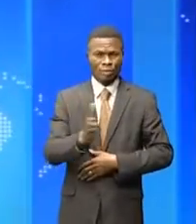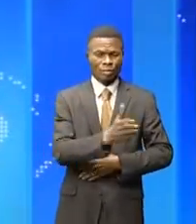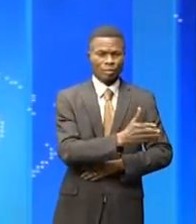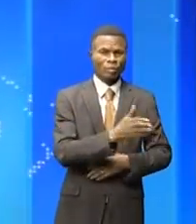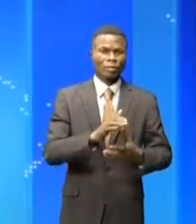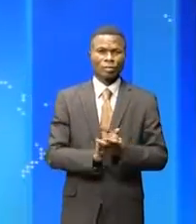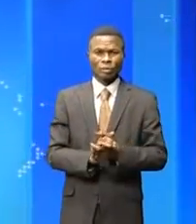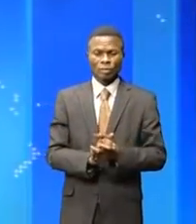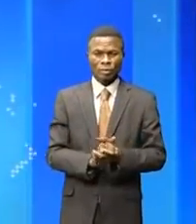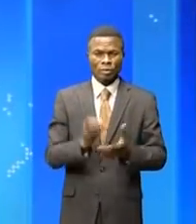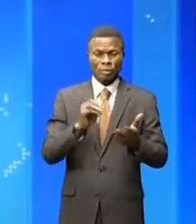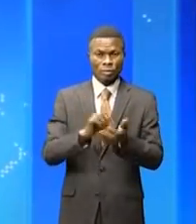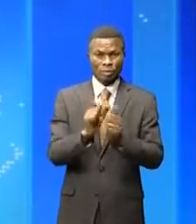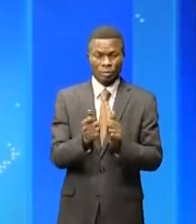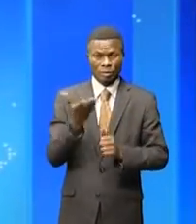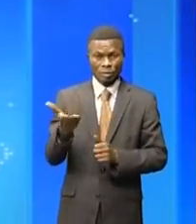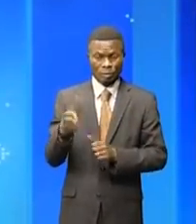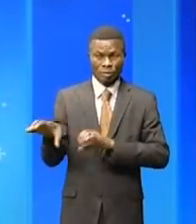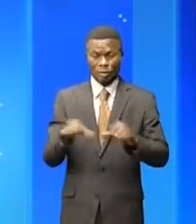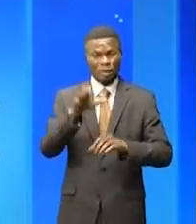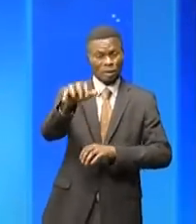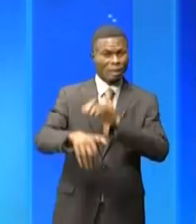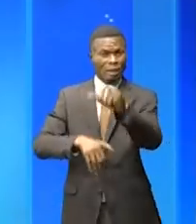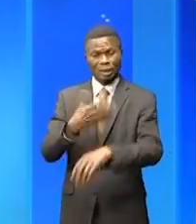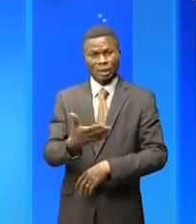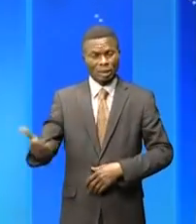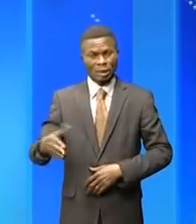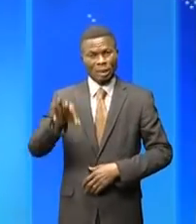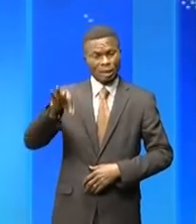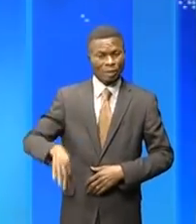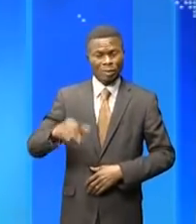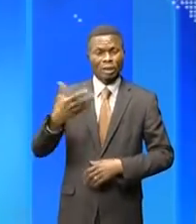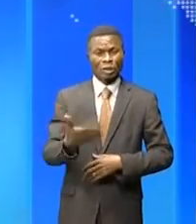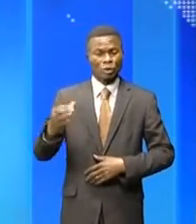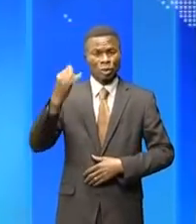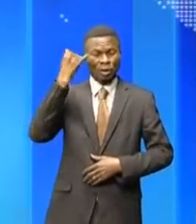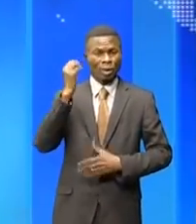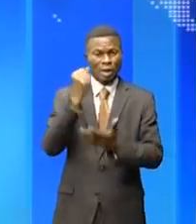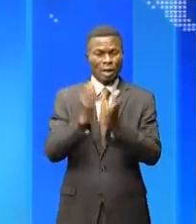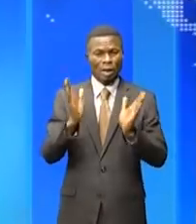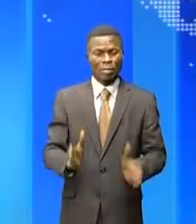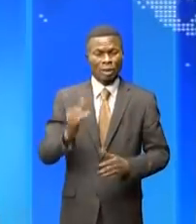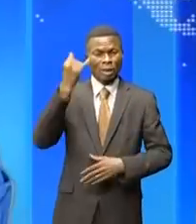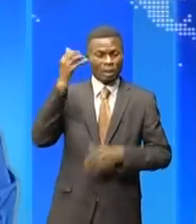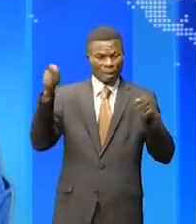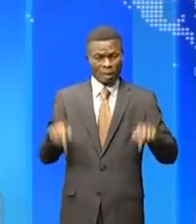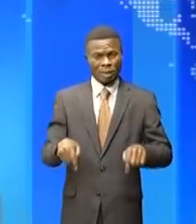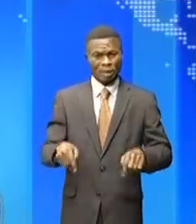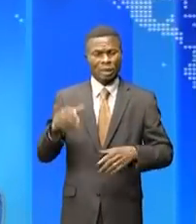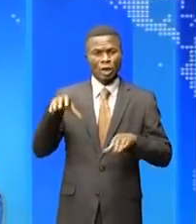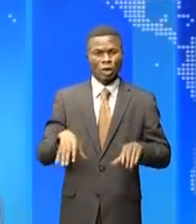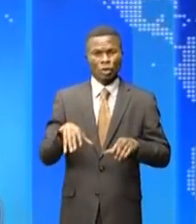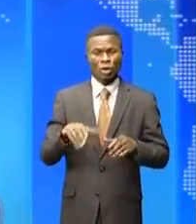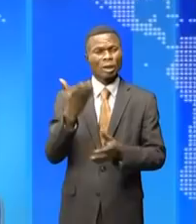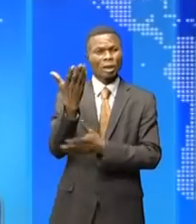faisant suite à cet acte deux pièges des intérêts indiens l'ambassadeur de l'inde en république démocratique du congo a